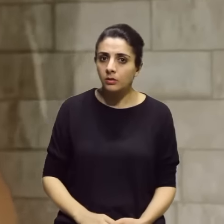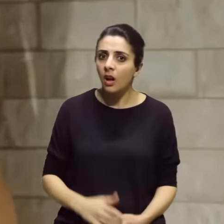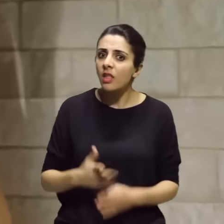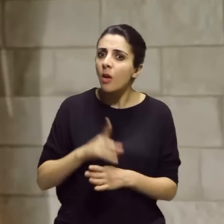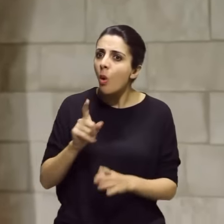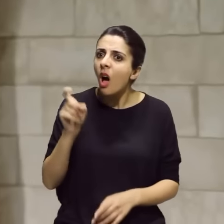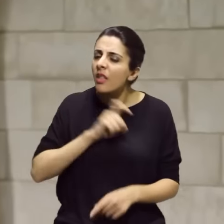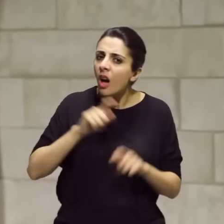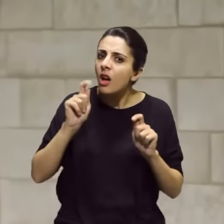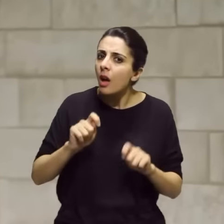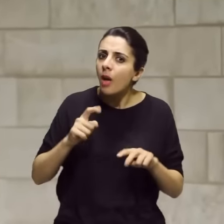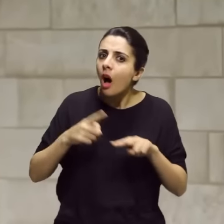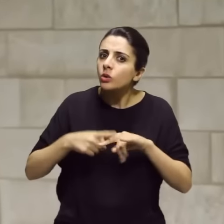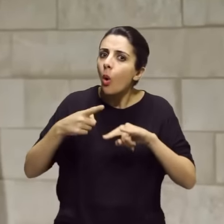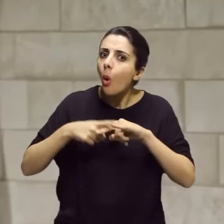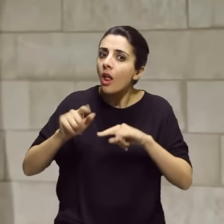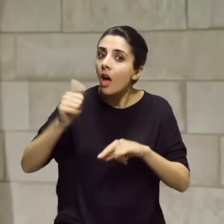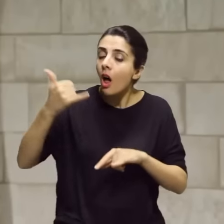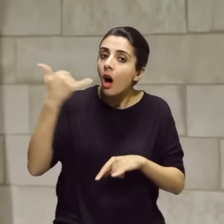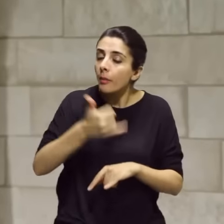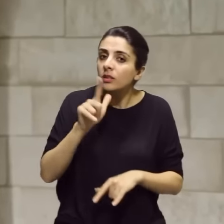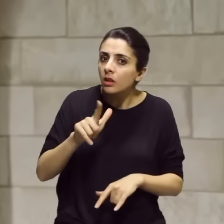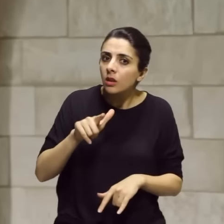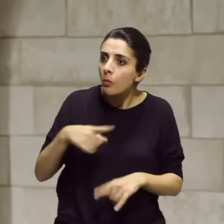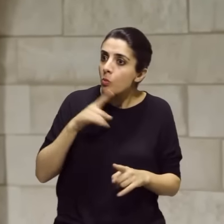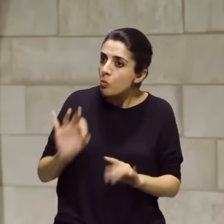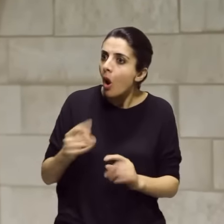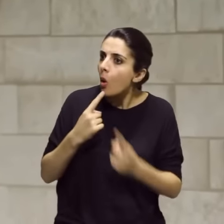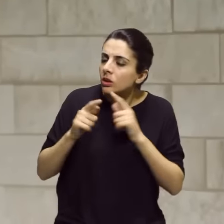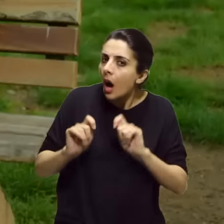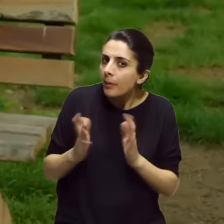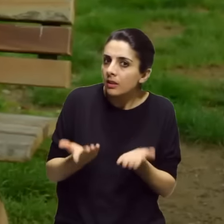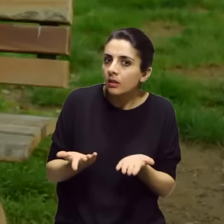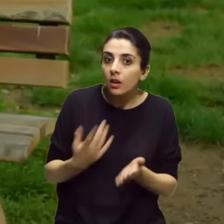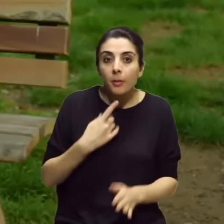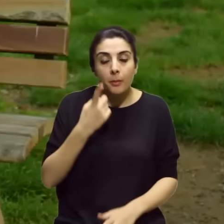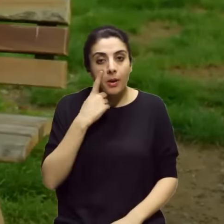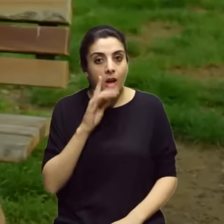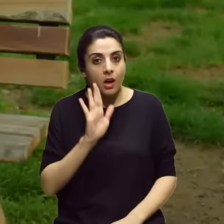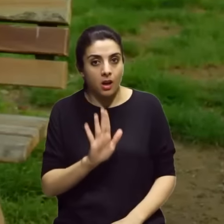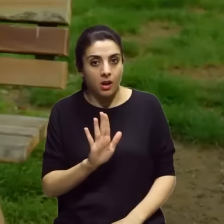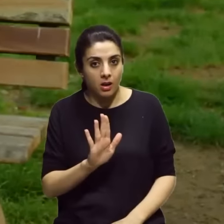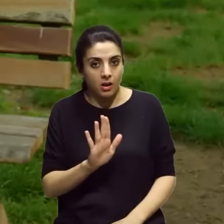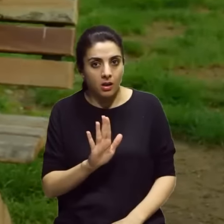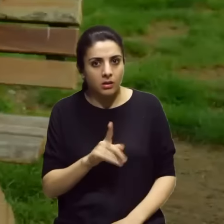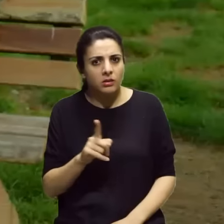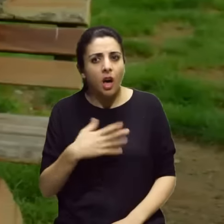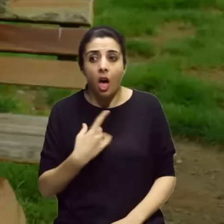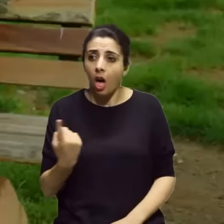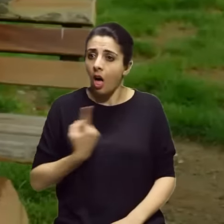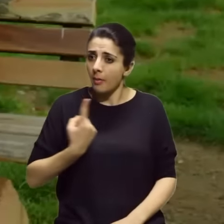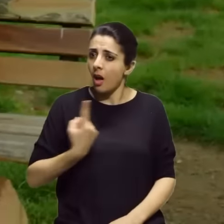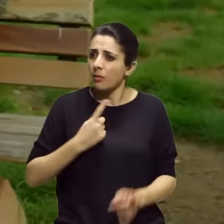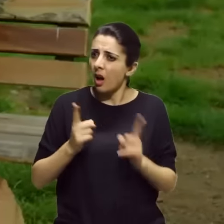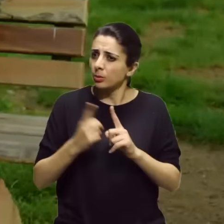Nasıl böyle bir hata yapabilirsiniz? Akasyalar Holding'in yarın araması gerekiyordu. Biz böyle konuşmadık sizinle. Bana bak. Sen bana neyin